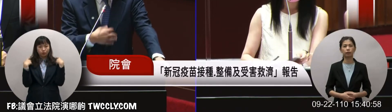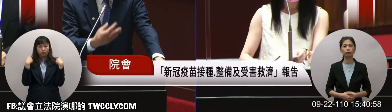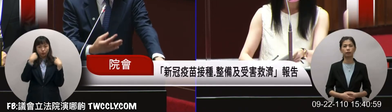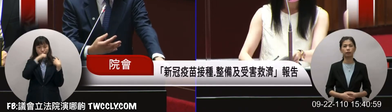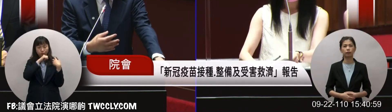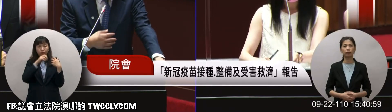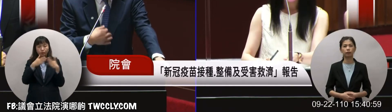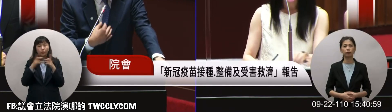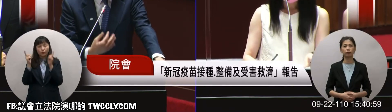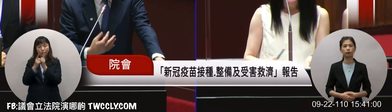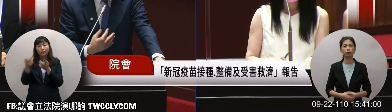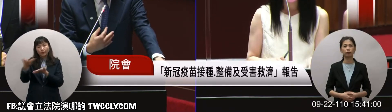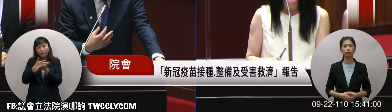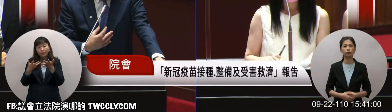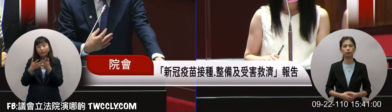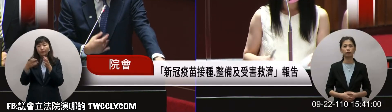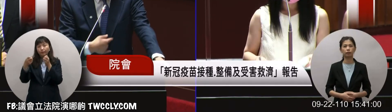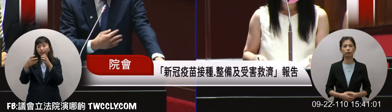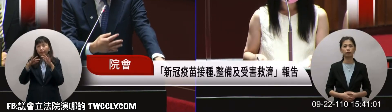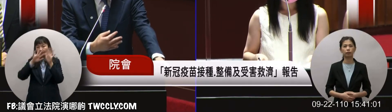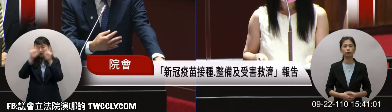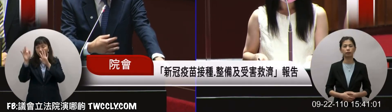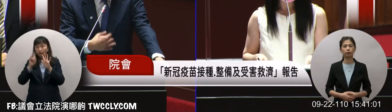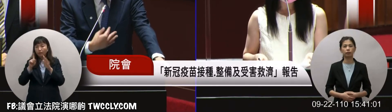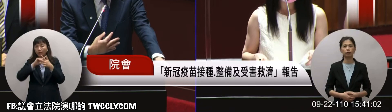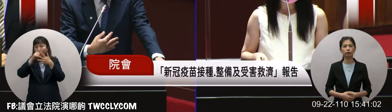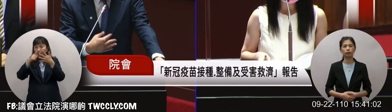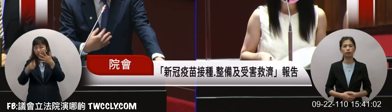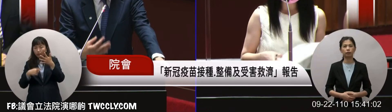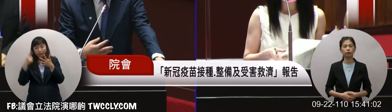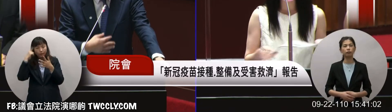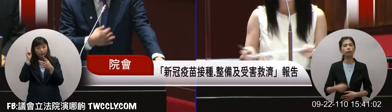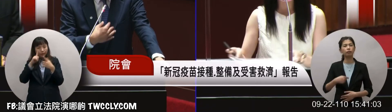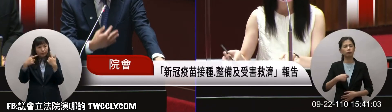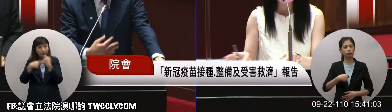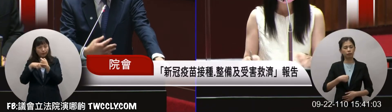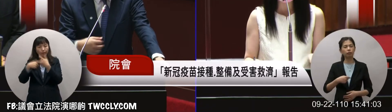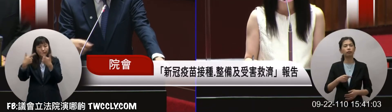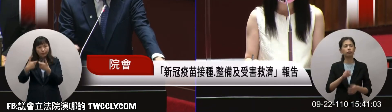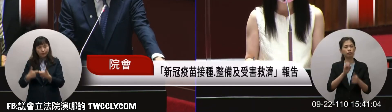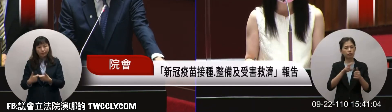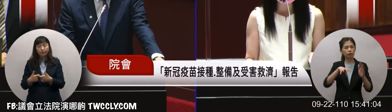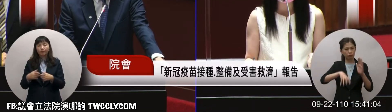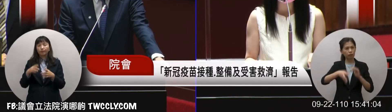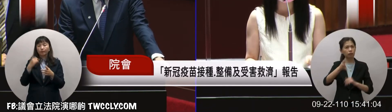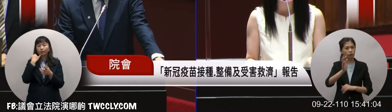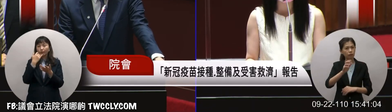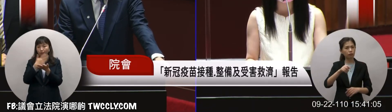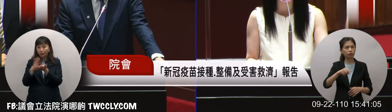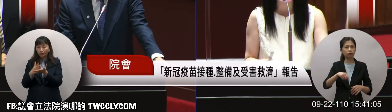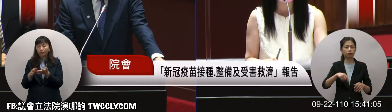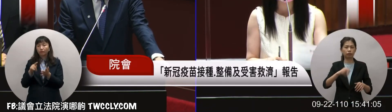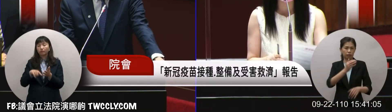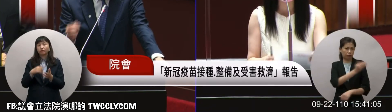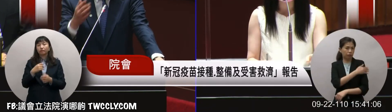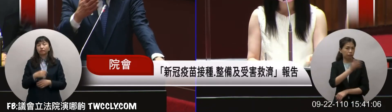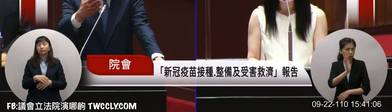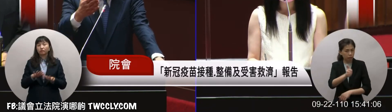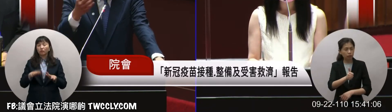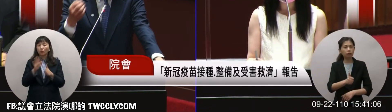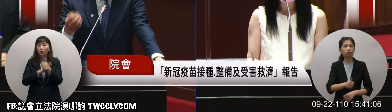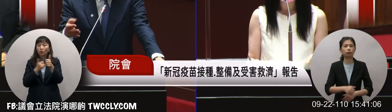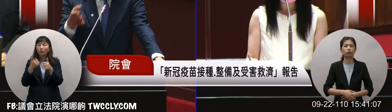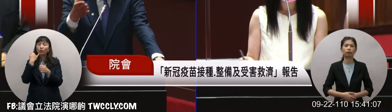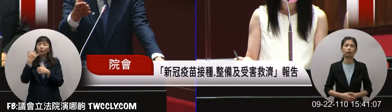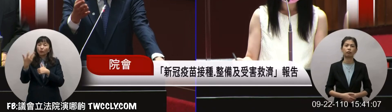好去沟通去了解， 是， 然后一步一步有什么状况， 所以我要拜托部长啦，因为如果真的是这个政策已经， 那我愿意可以